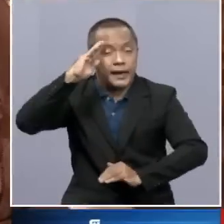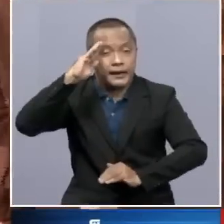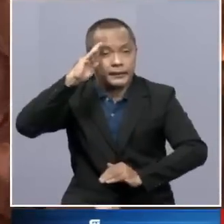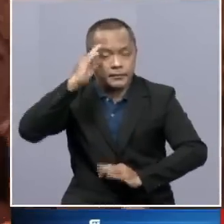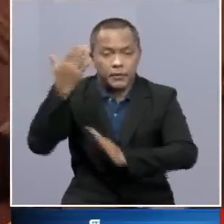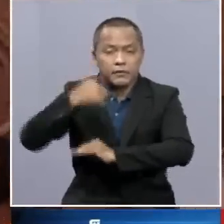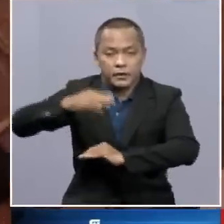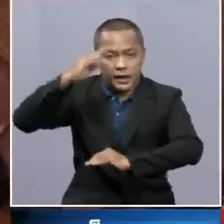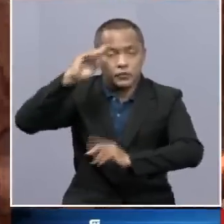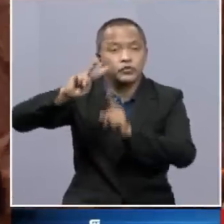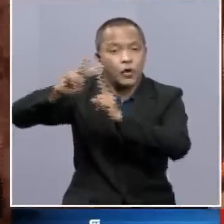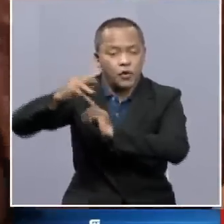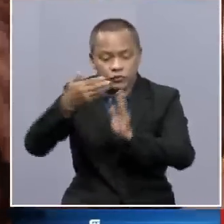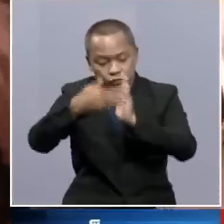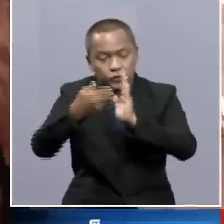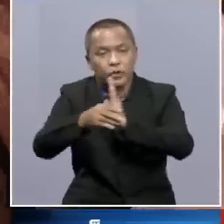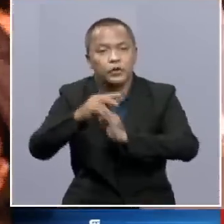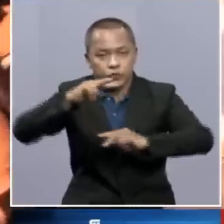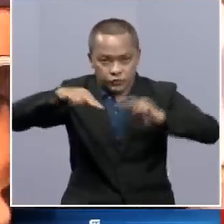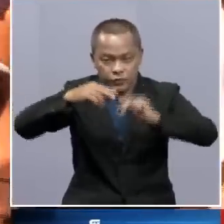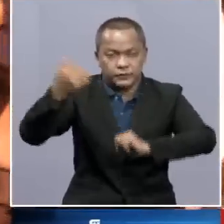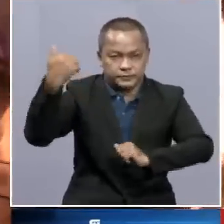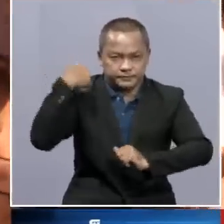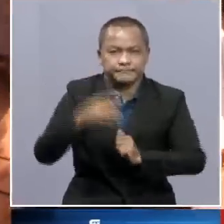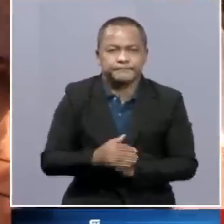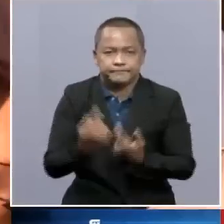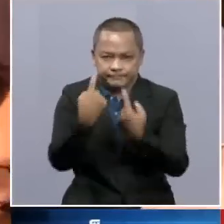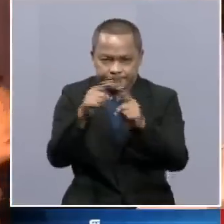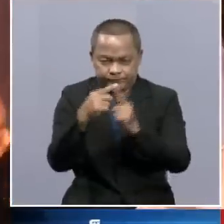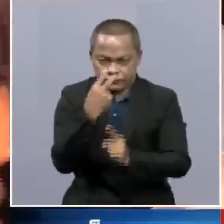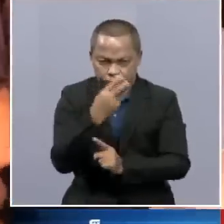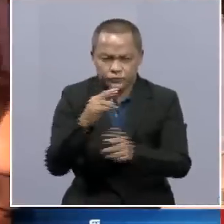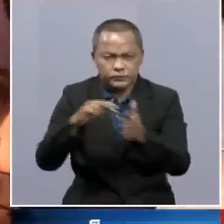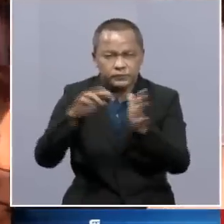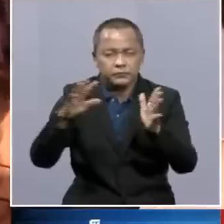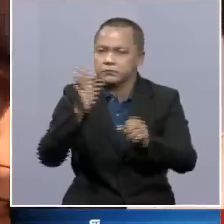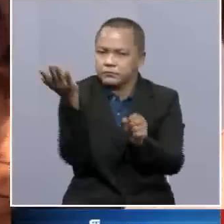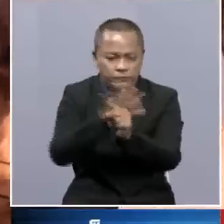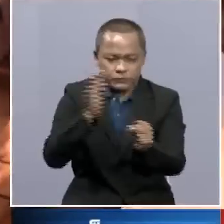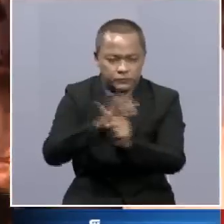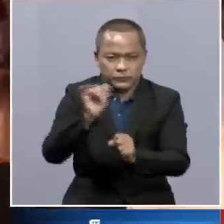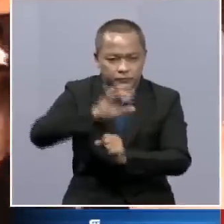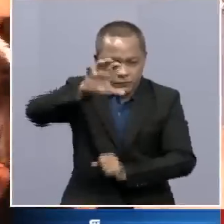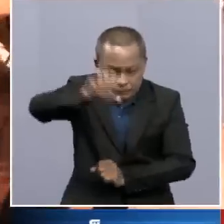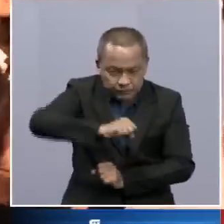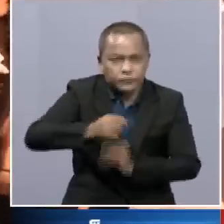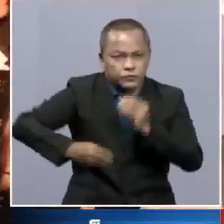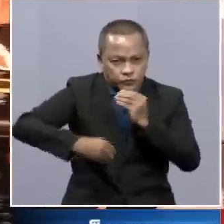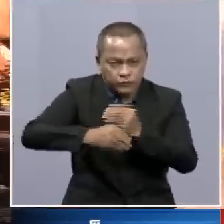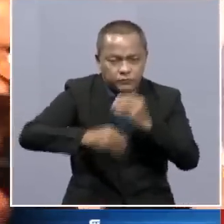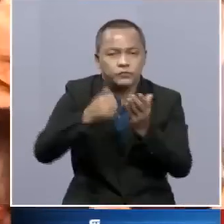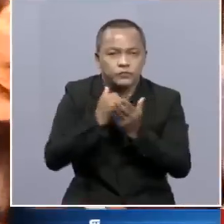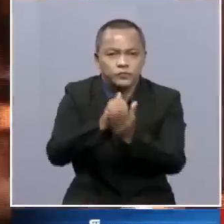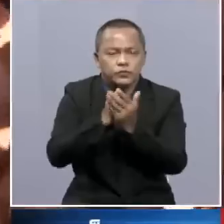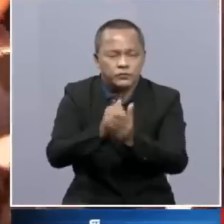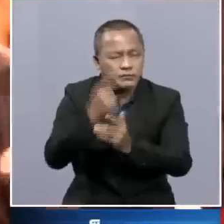อดีตแม่ทัพภาคที่2ดูแลพื้นที่ภาคอีสานอยู่ก็ตามเนี่ยนะครับแต่ก็ดูเหมือนว่ายังไม่พ อ ก็ต้องไปดึงคนมาเสริมดึงคนมาช่วยก็เ